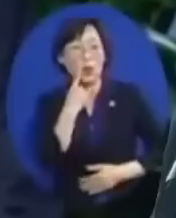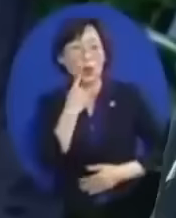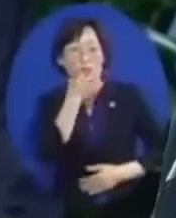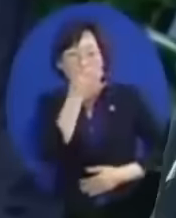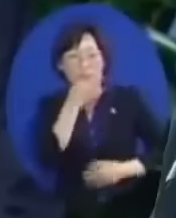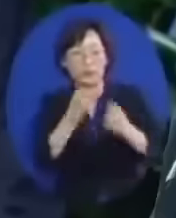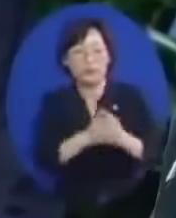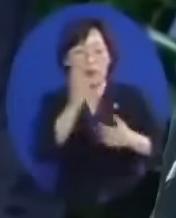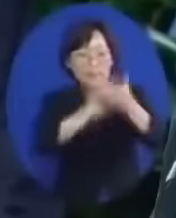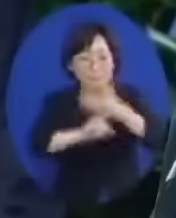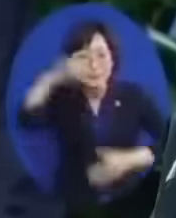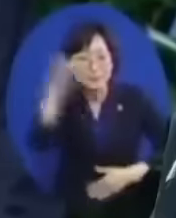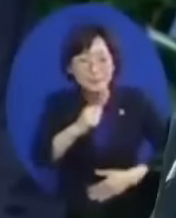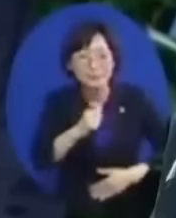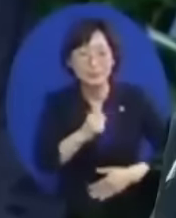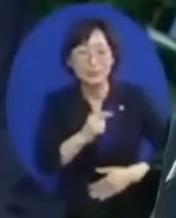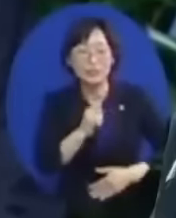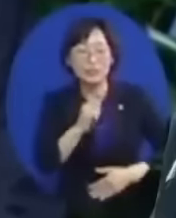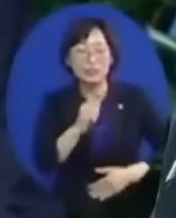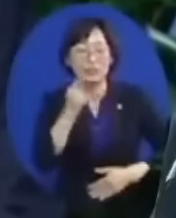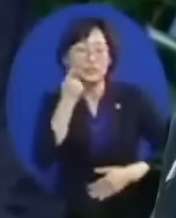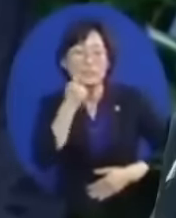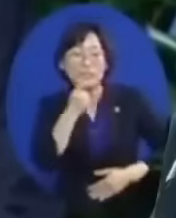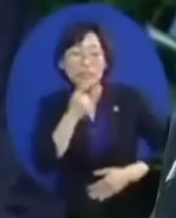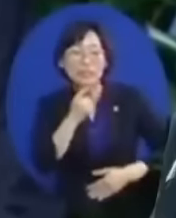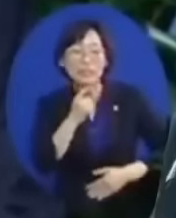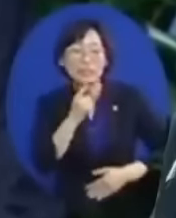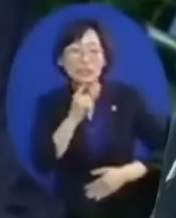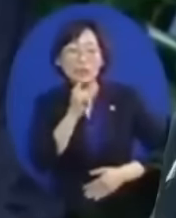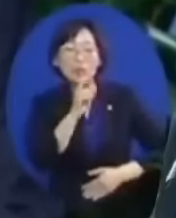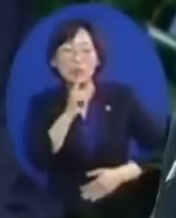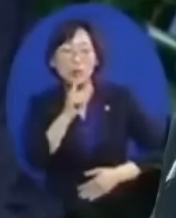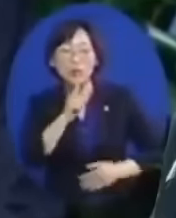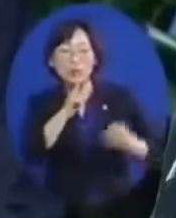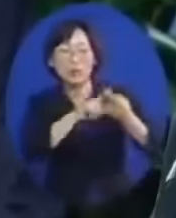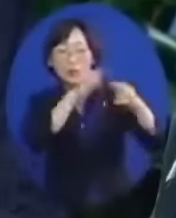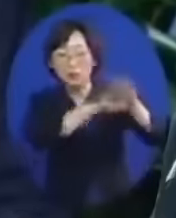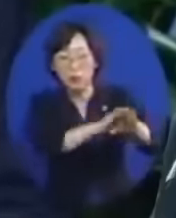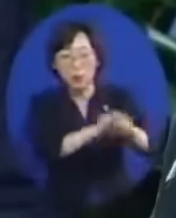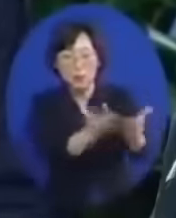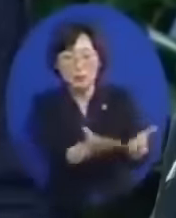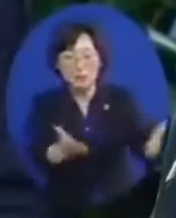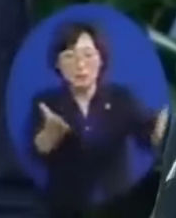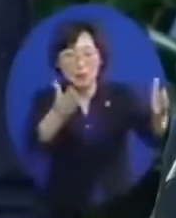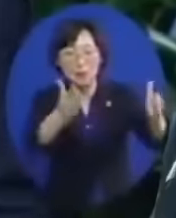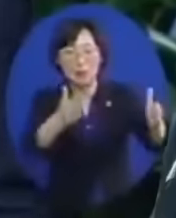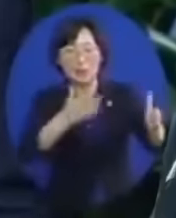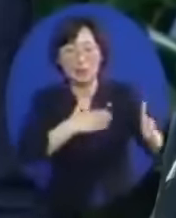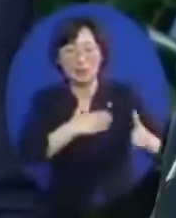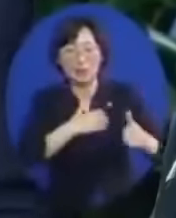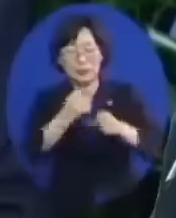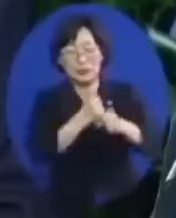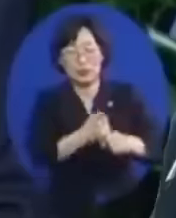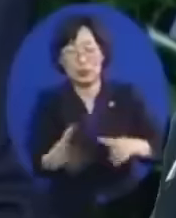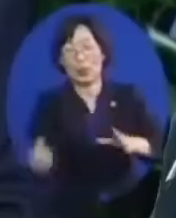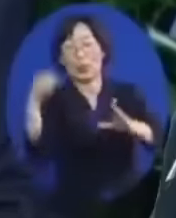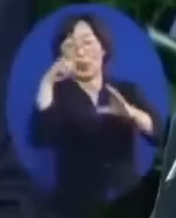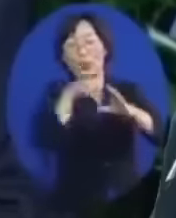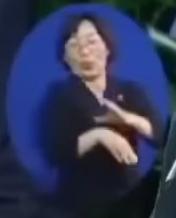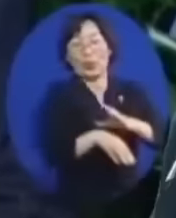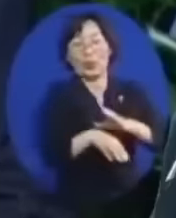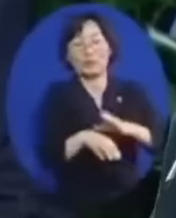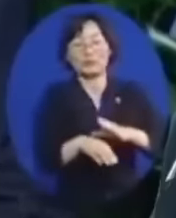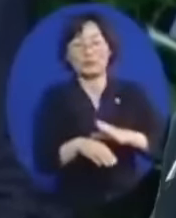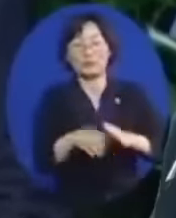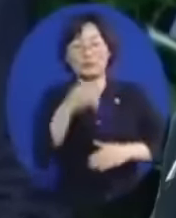아침에 일찍 일어나서 은촉대 촛대만 두고서 쟁반은 깔아놓은 쟁반은 자기 짐속에 넣어가지고서